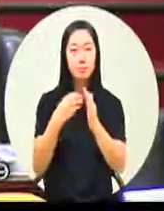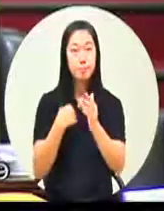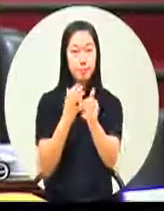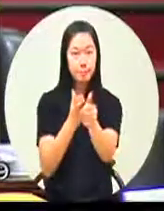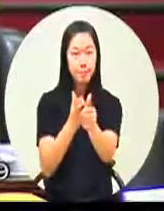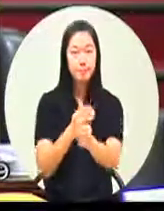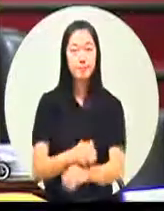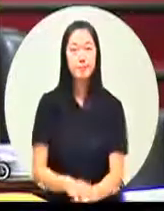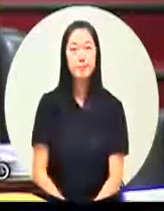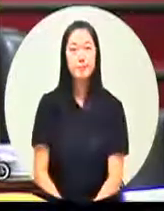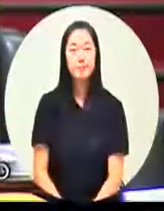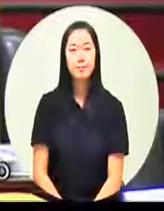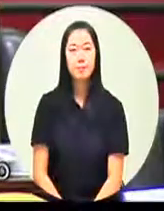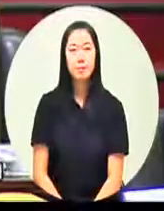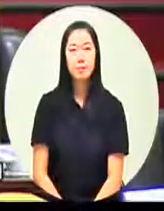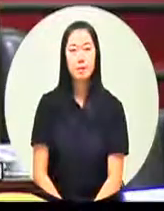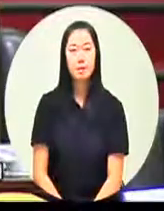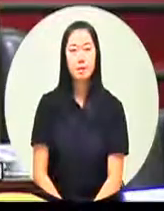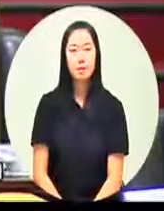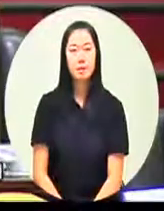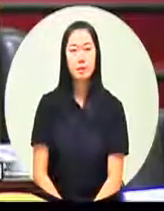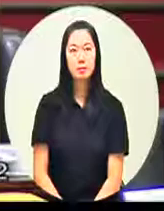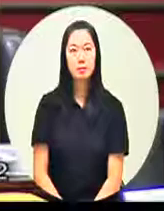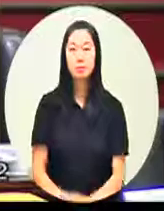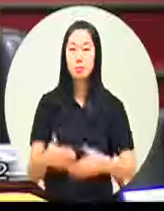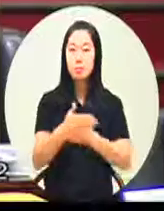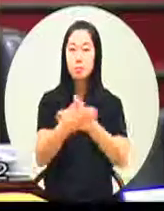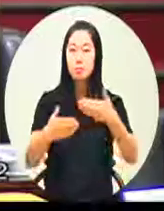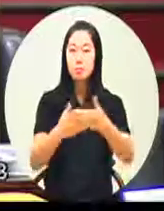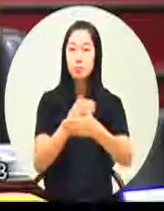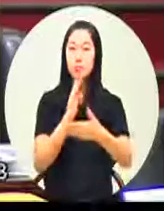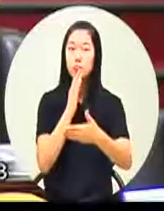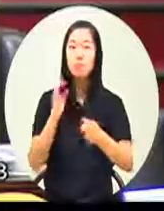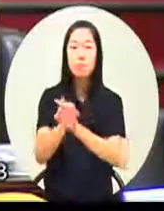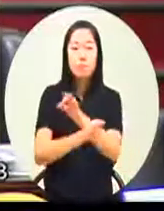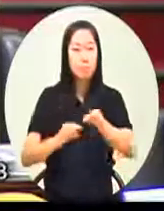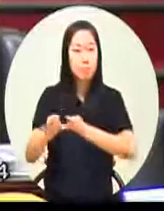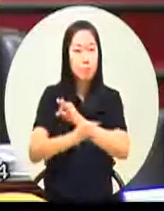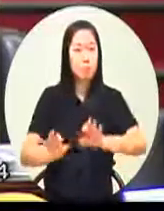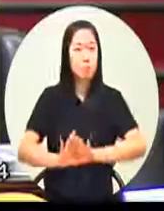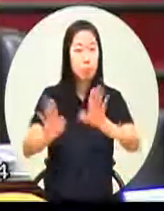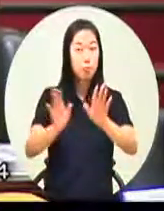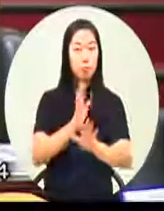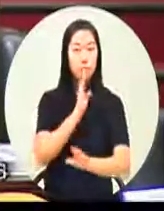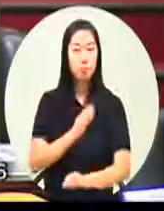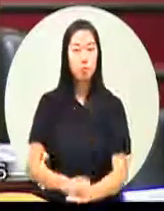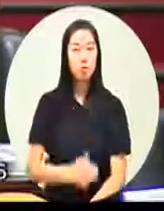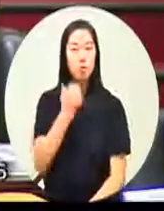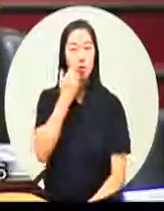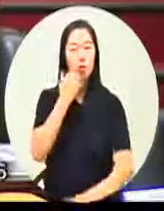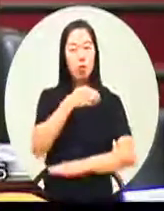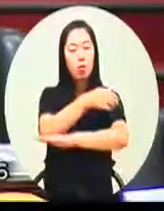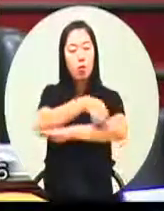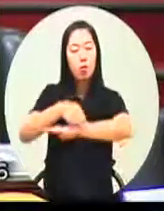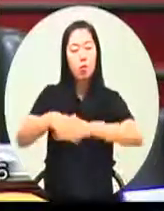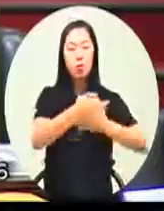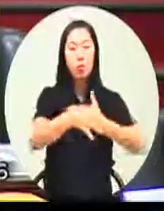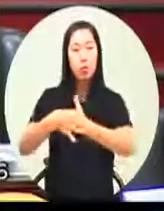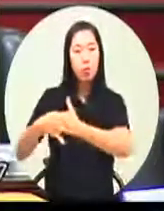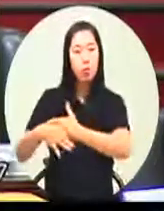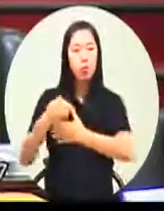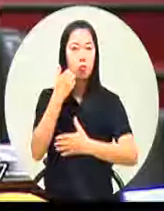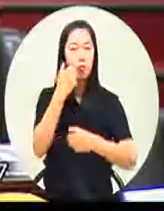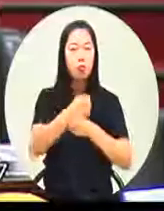长，交通是经济发展的命脉，交通如果没有规划好，交通没有如果说没有做